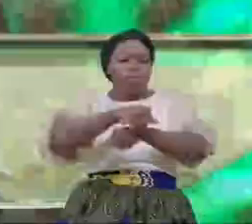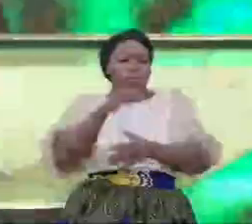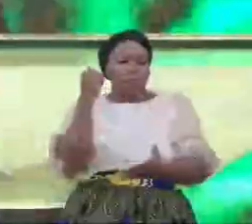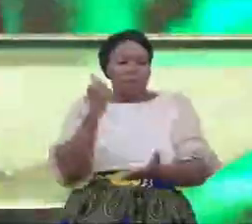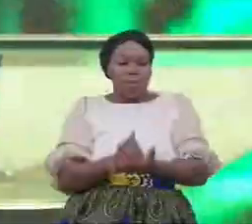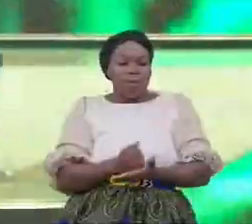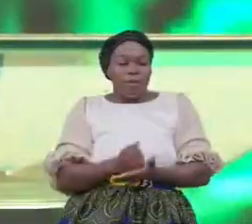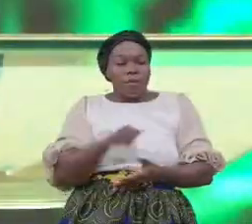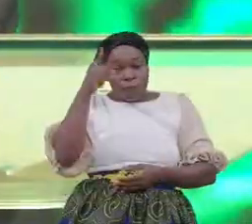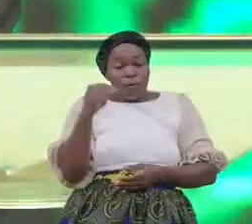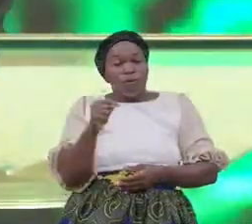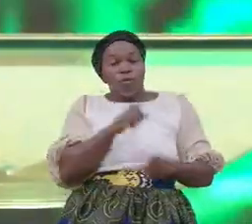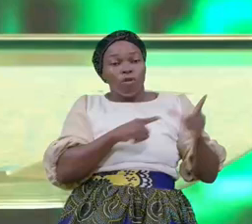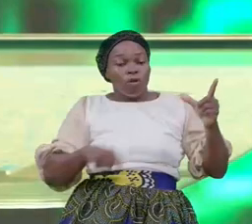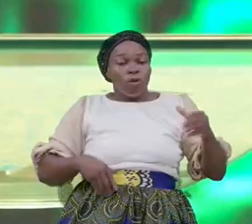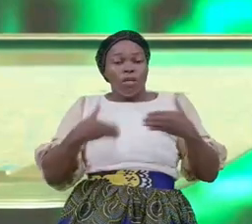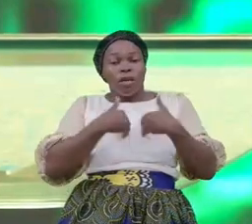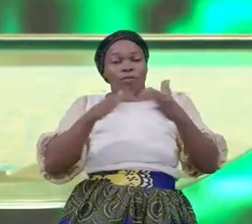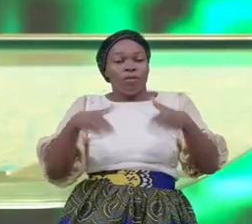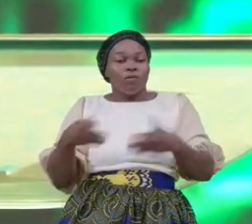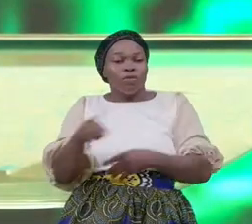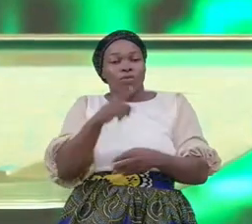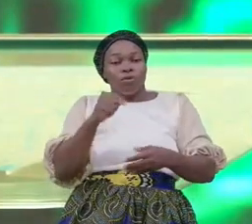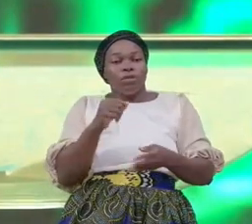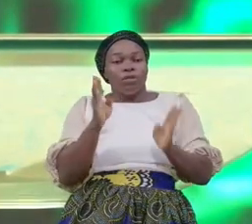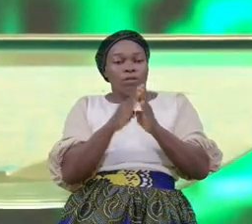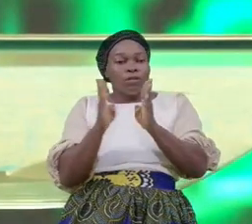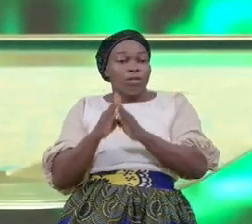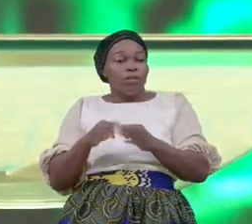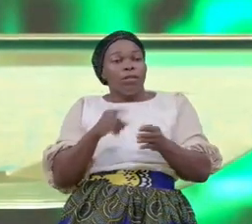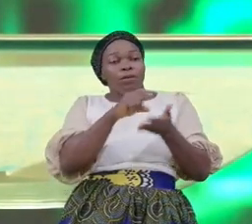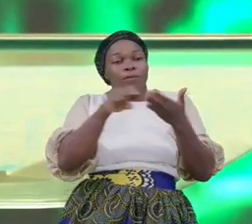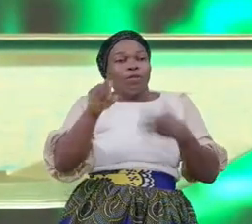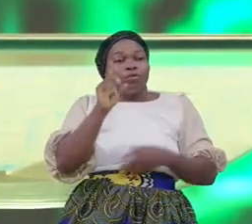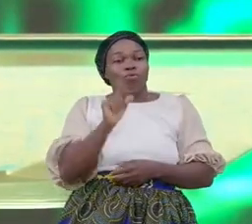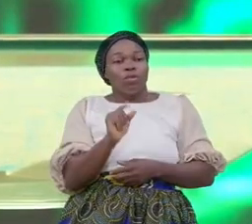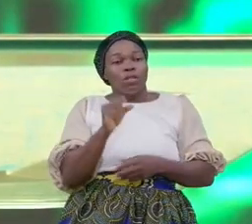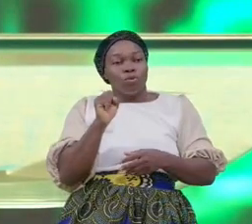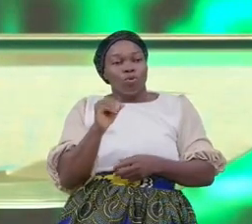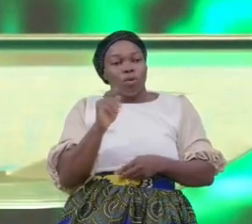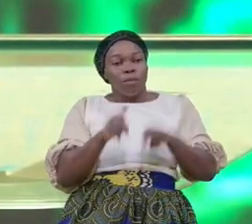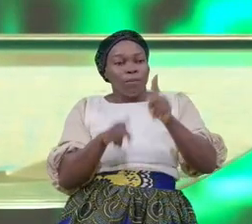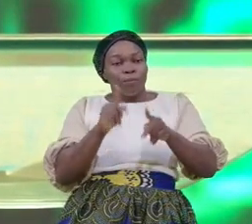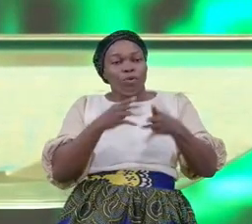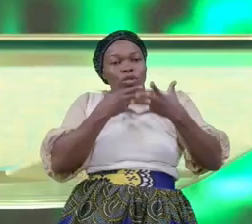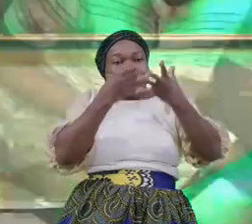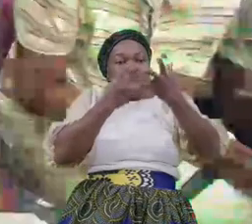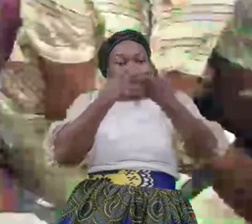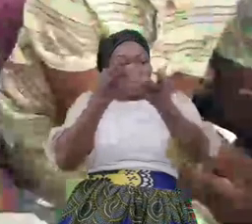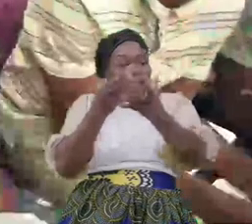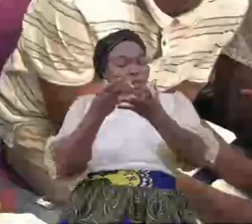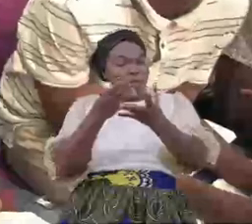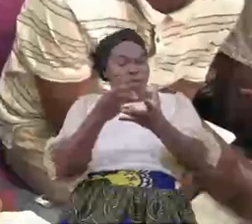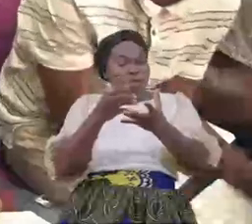Poussez des cris, car l'Éternel vous a livré la ville. Le verset 20. Le peuple poussa des cris. Je vais pousser des